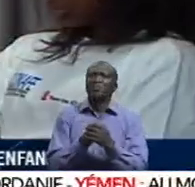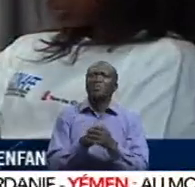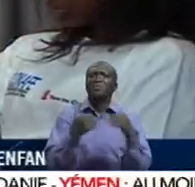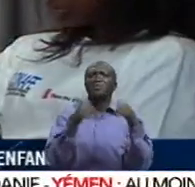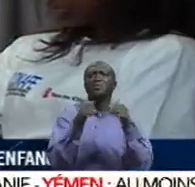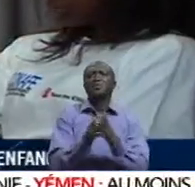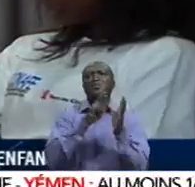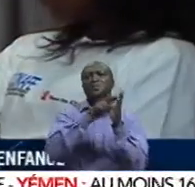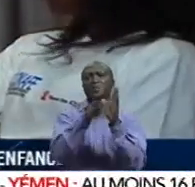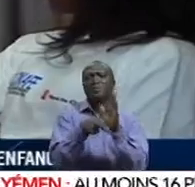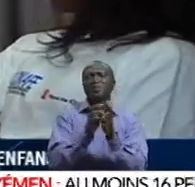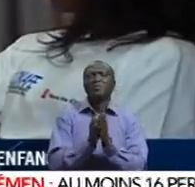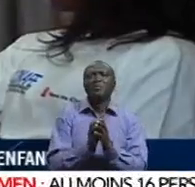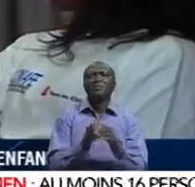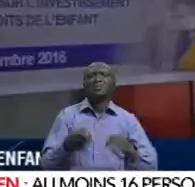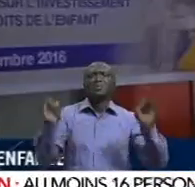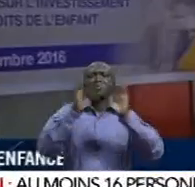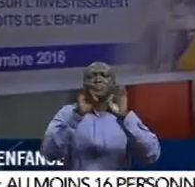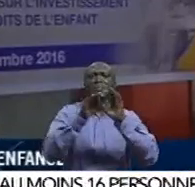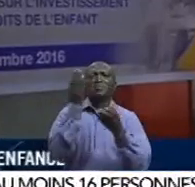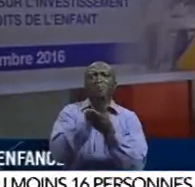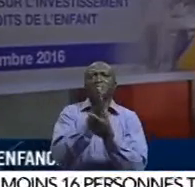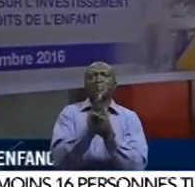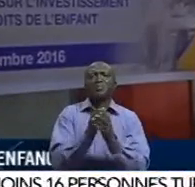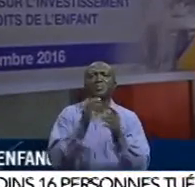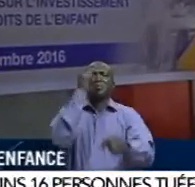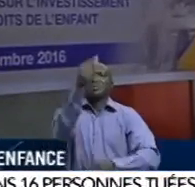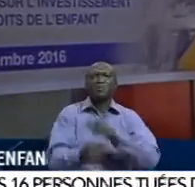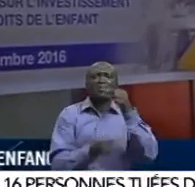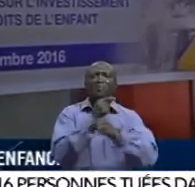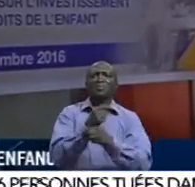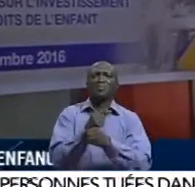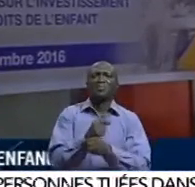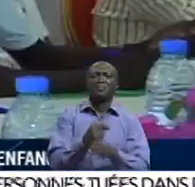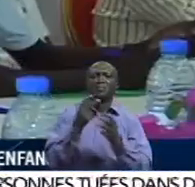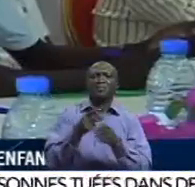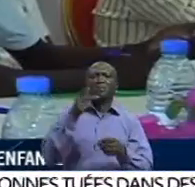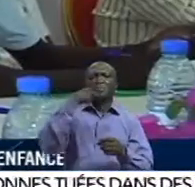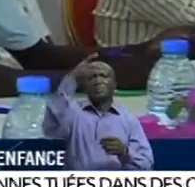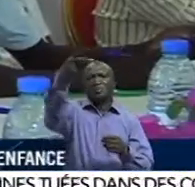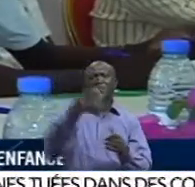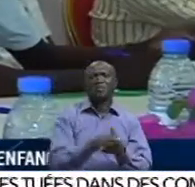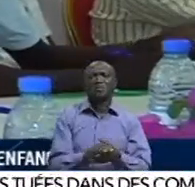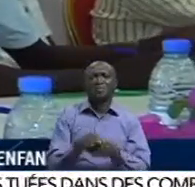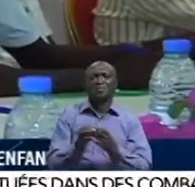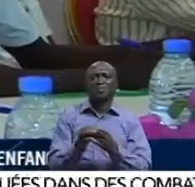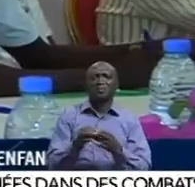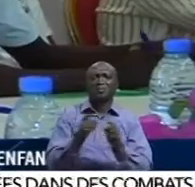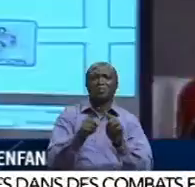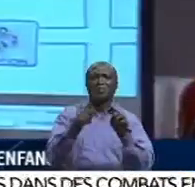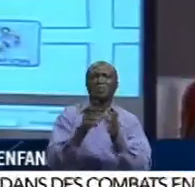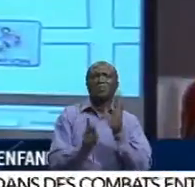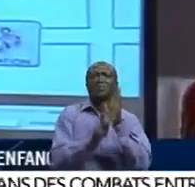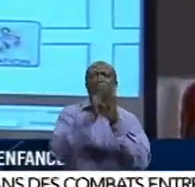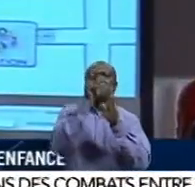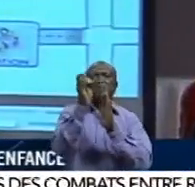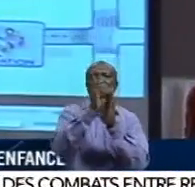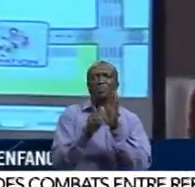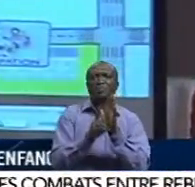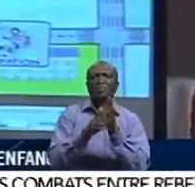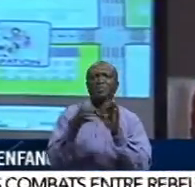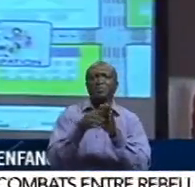rôle important dans la mise en œuvre du Commentaire général il suffit juste qu'elle prévoit une ligne budgétaire relative à la promotion des droits de